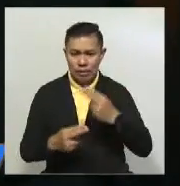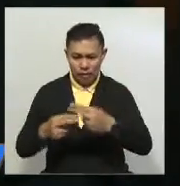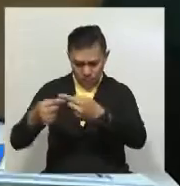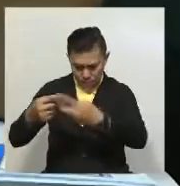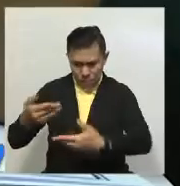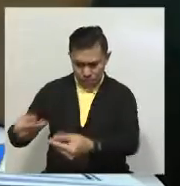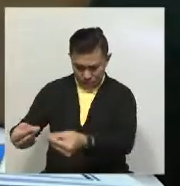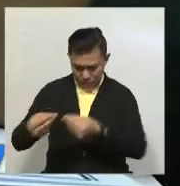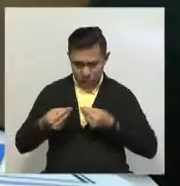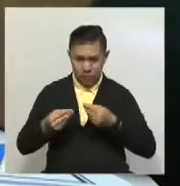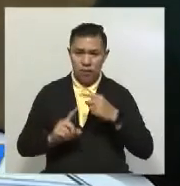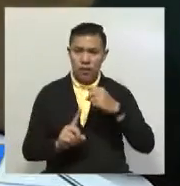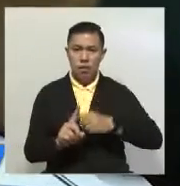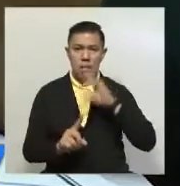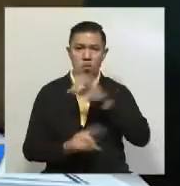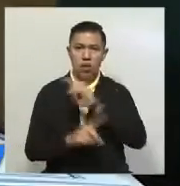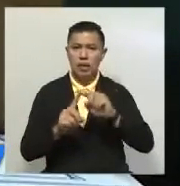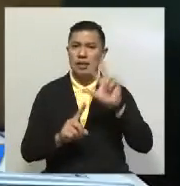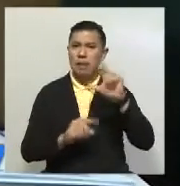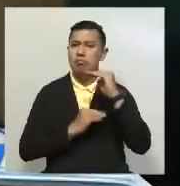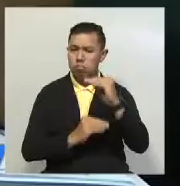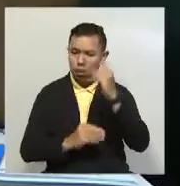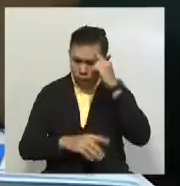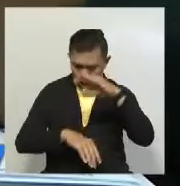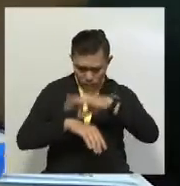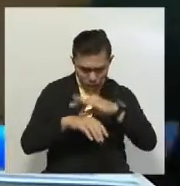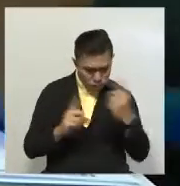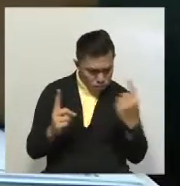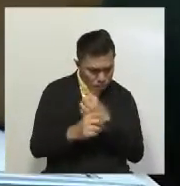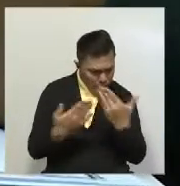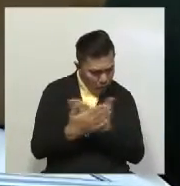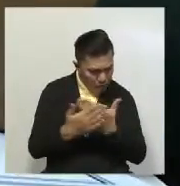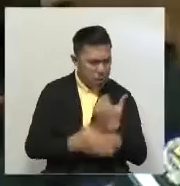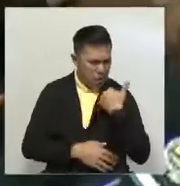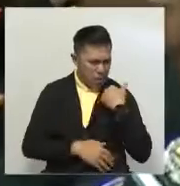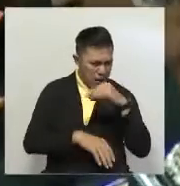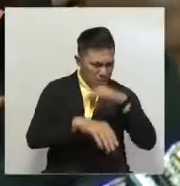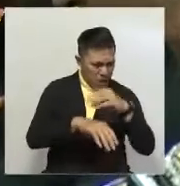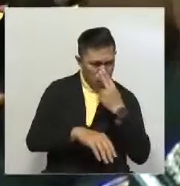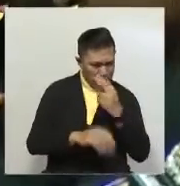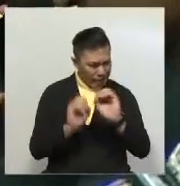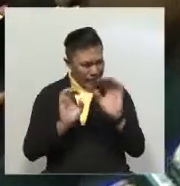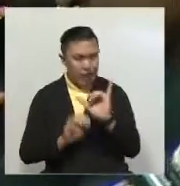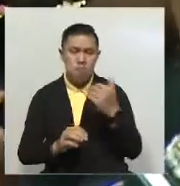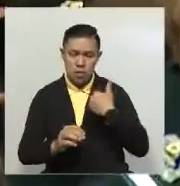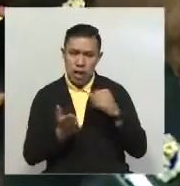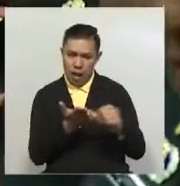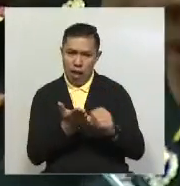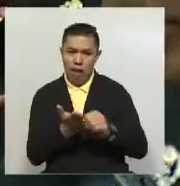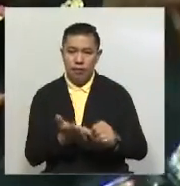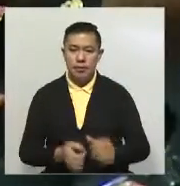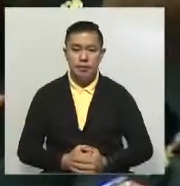ายชื่อทั้งหมดในวันที่3สิงหาคมซึ่งอาจมีการปรับรายชื่อเพียงเล็กน้อยในตำแหน่งที่ยังไม่ลงตัวครับ